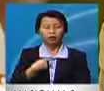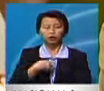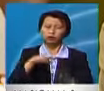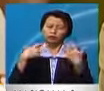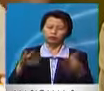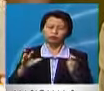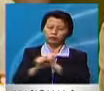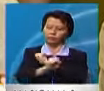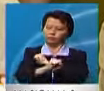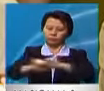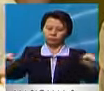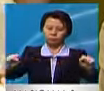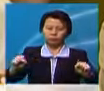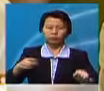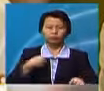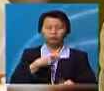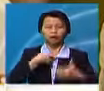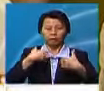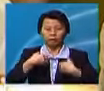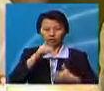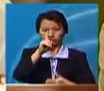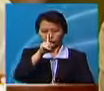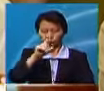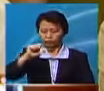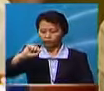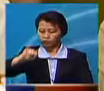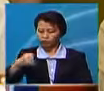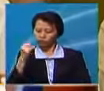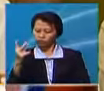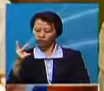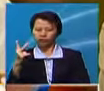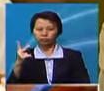sedia, kita telah ada satu jawatan kuasa